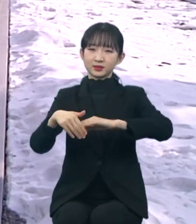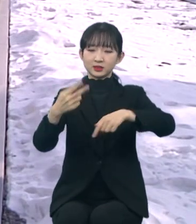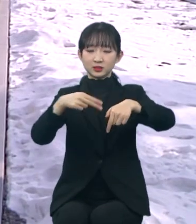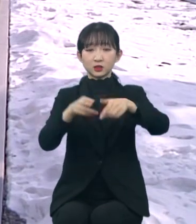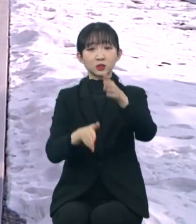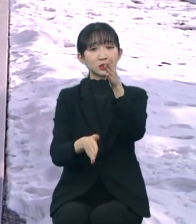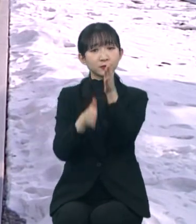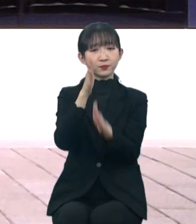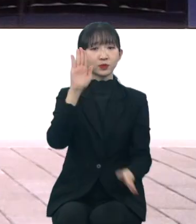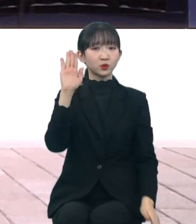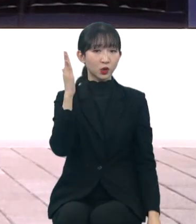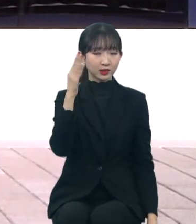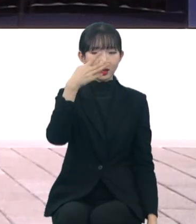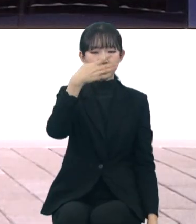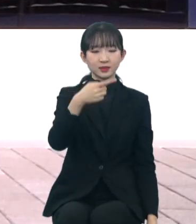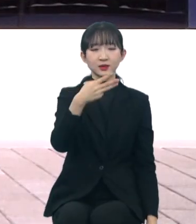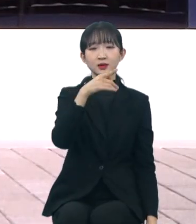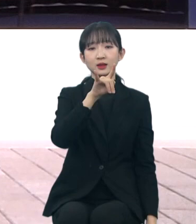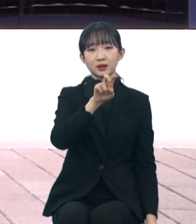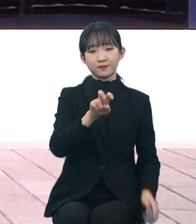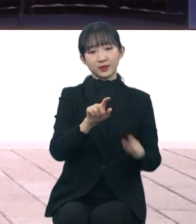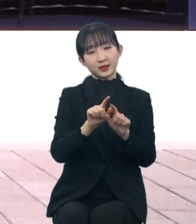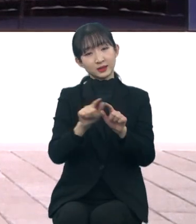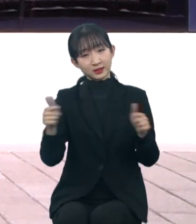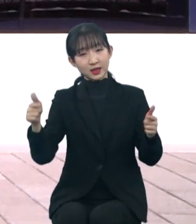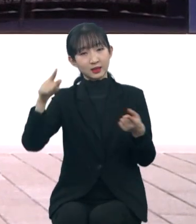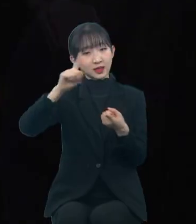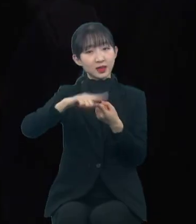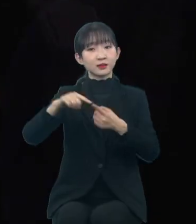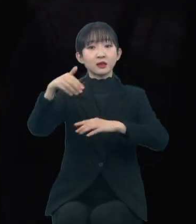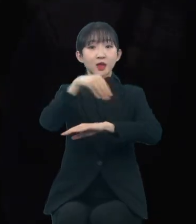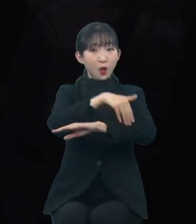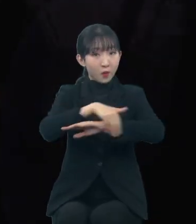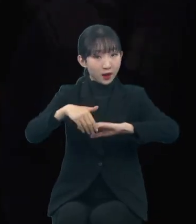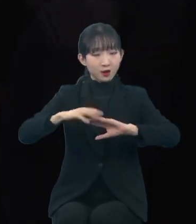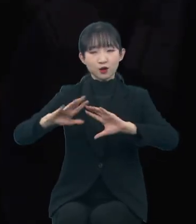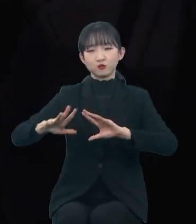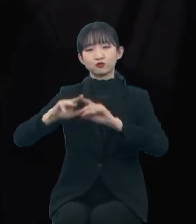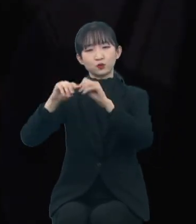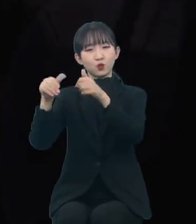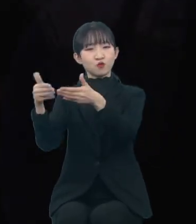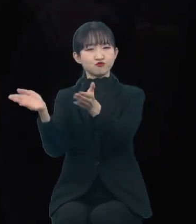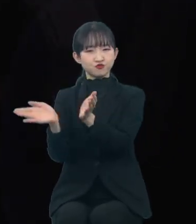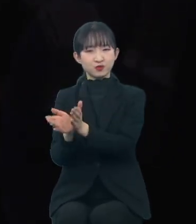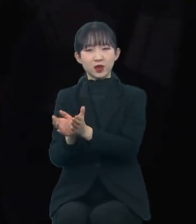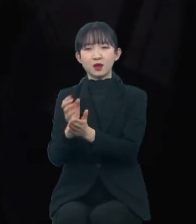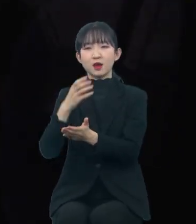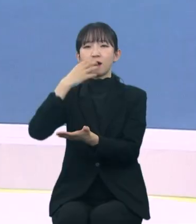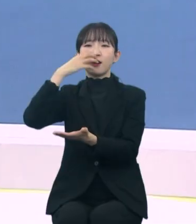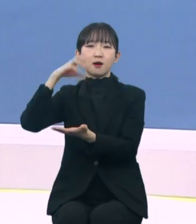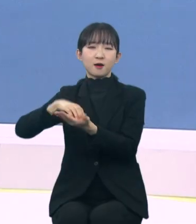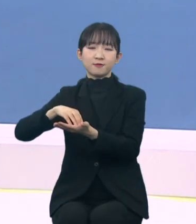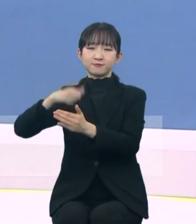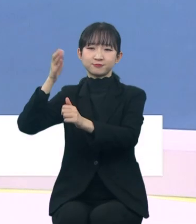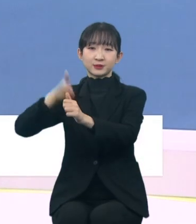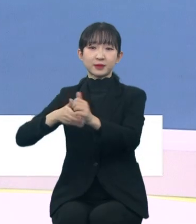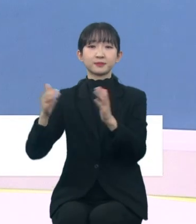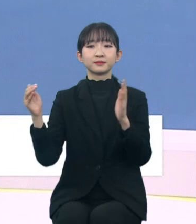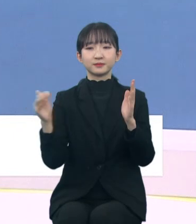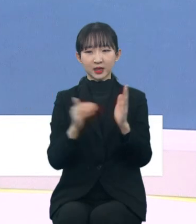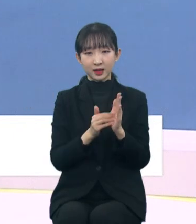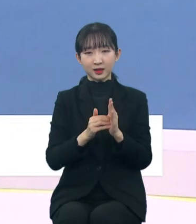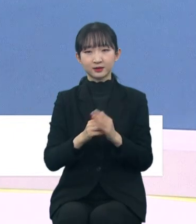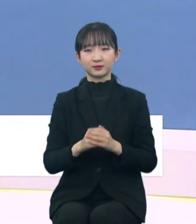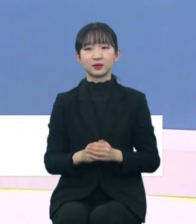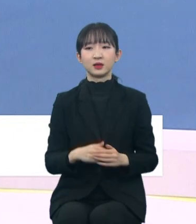최근 트램을 포함한 8개 도시철도망 구축 계획을 국토교통부에 승인 신청한 상태입니다. 이들 노선은 총